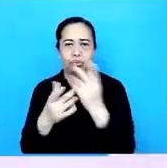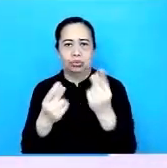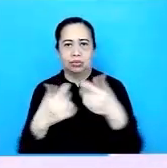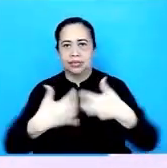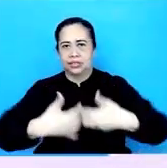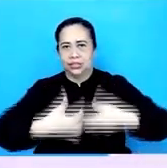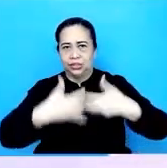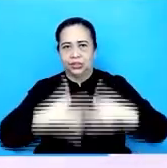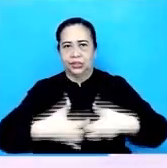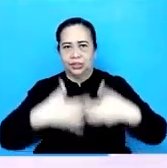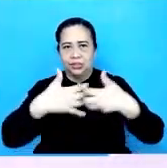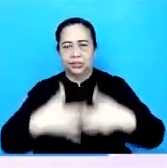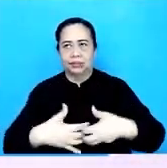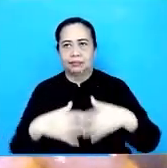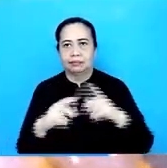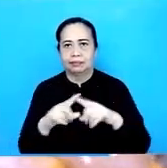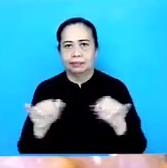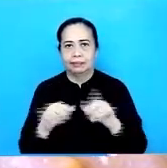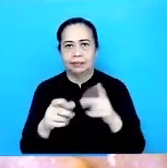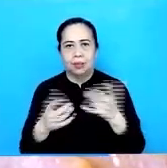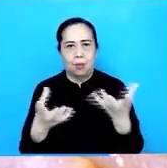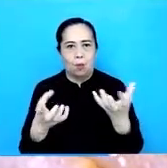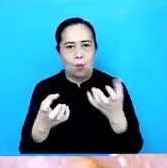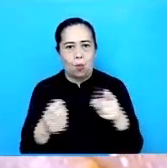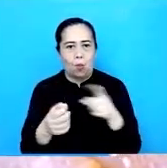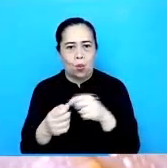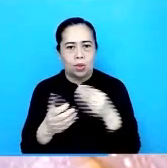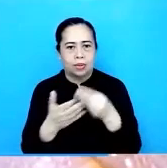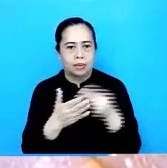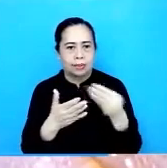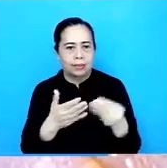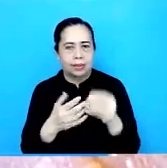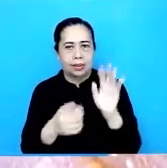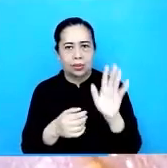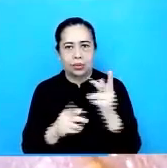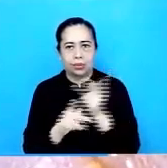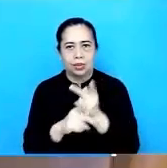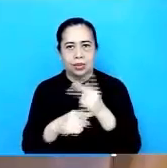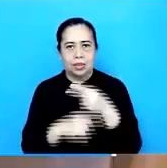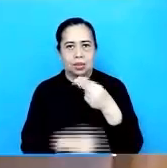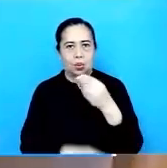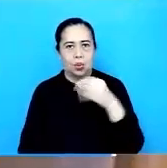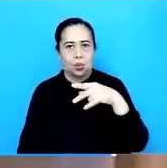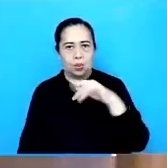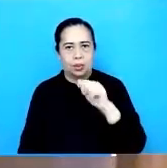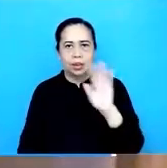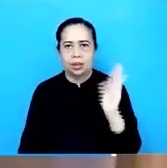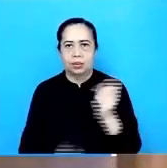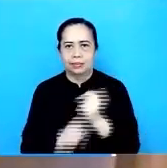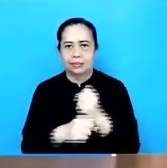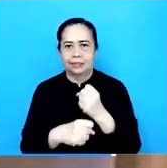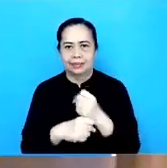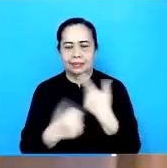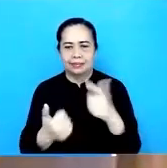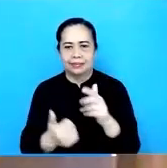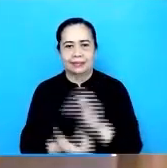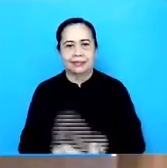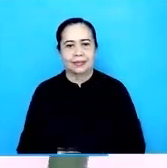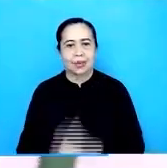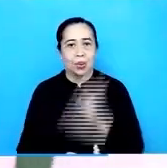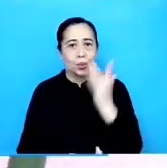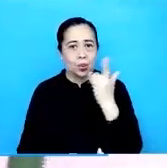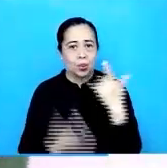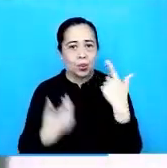machine. But at the same time, ang gusto ninyo, pag bumili ng produkto ninyo ng hopya, parang gawa pa rin by hand. Yes. Because there's